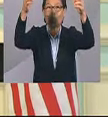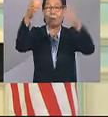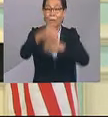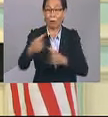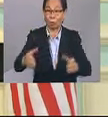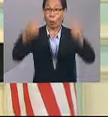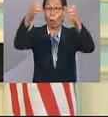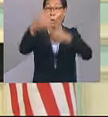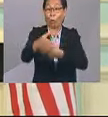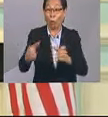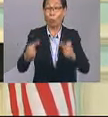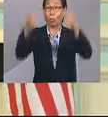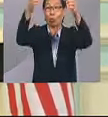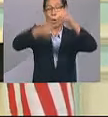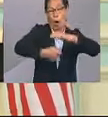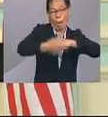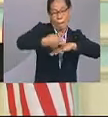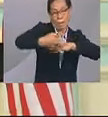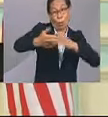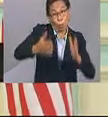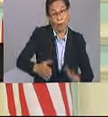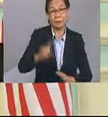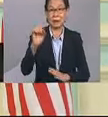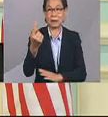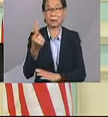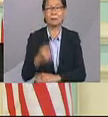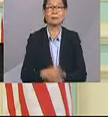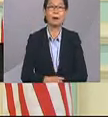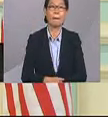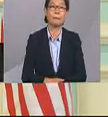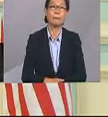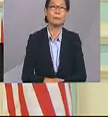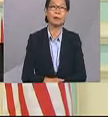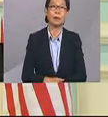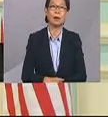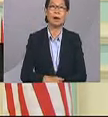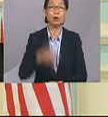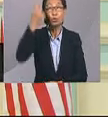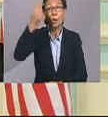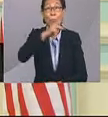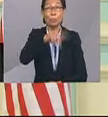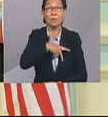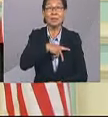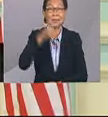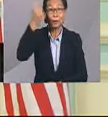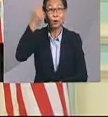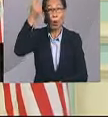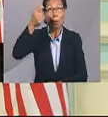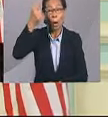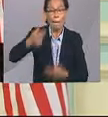yang membenarkan hanya penyewa saja. Sepatutnya owner juga dibenarkan.